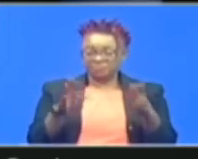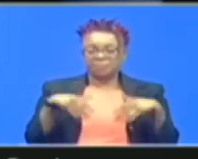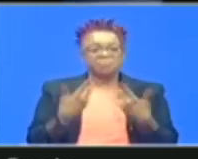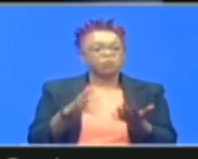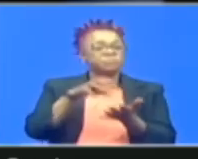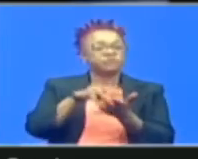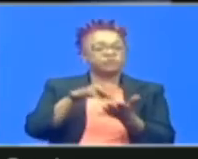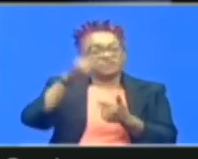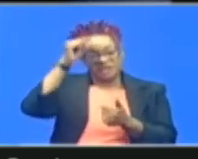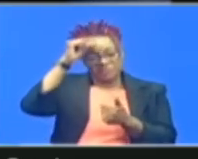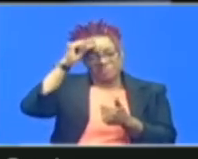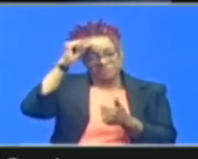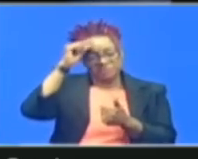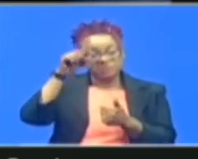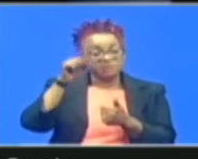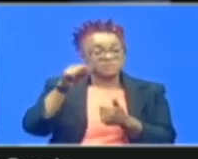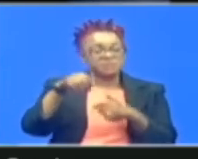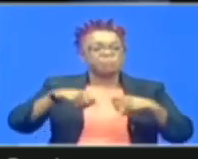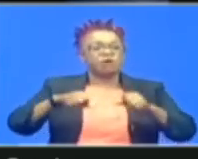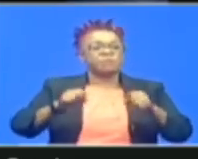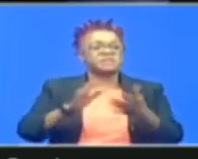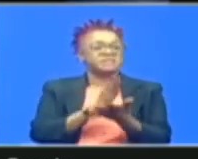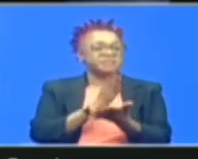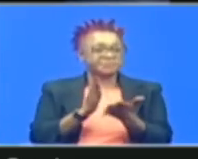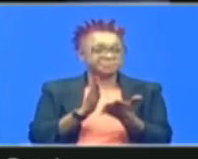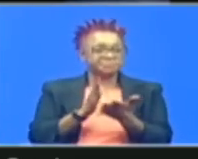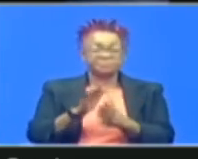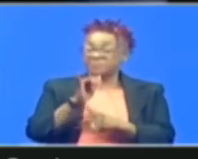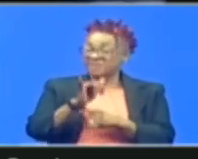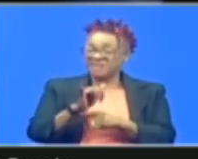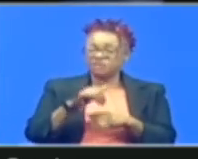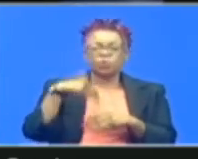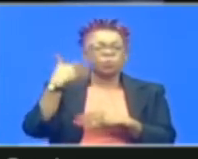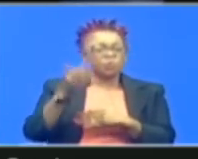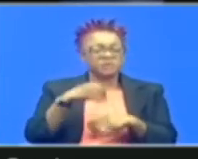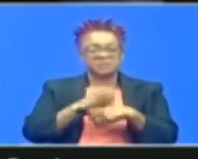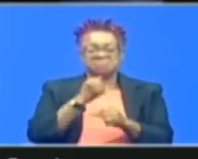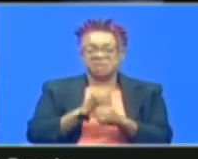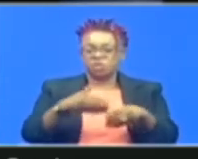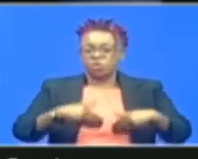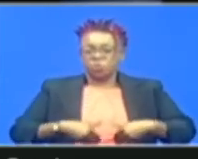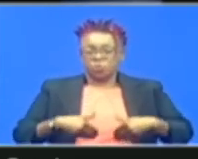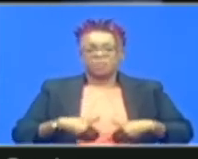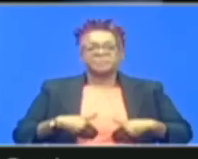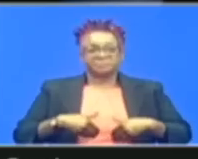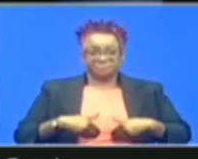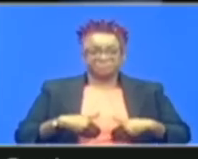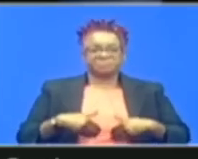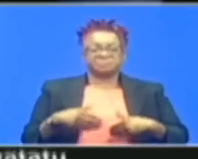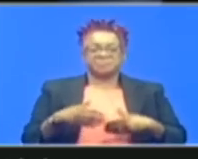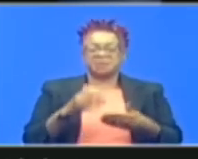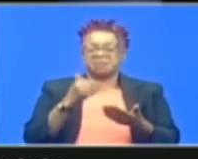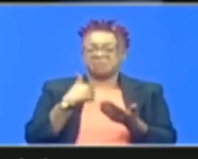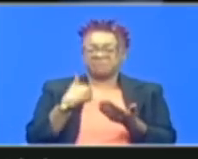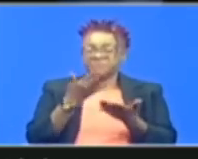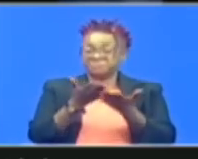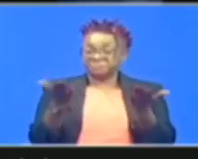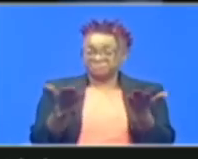katika kudhibiti sekta ya bodaboda. Ajali hizo hukatiza maisha ya wengi hasa vijana. Derrick Macharia, mwanafunzi wa chuo kikuu cha